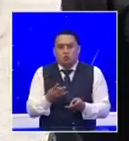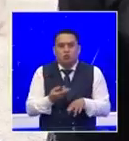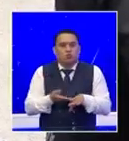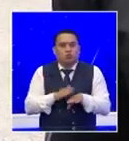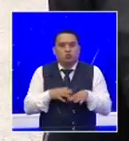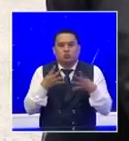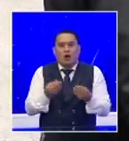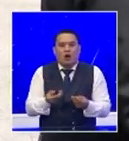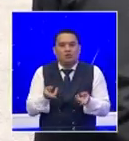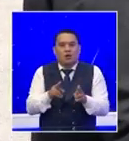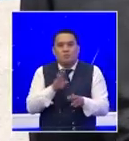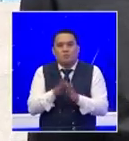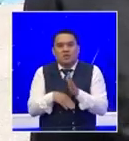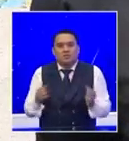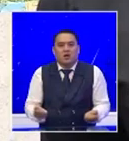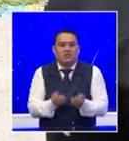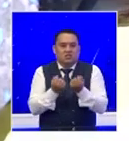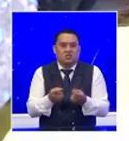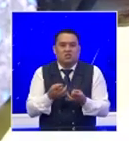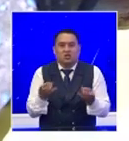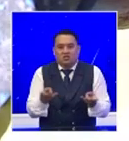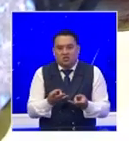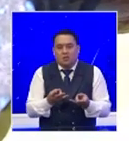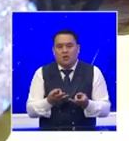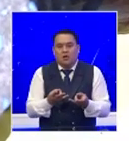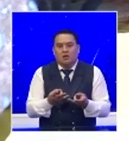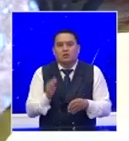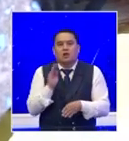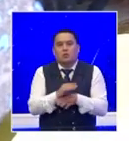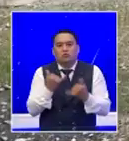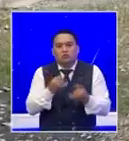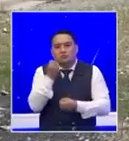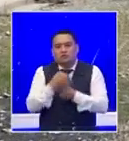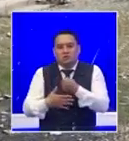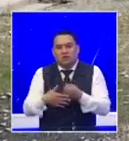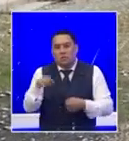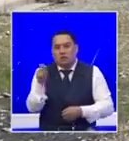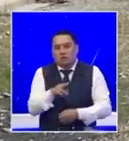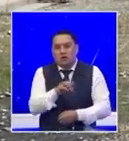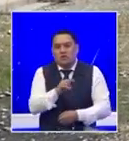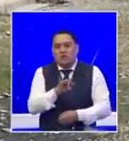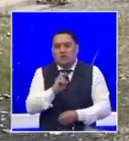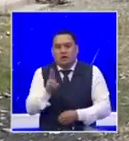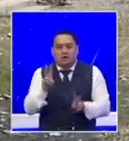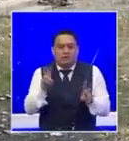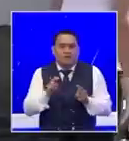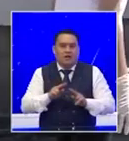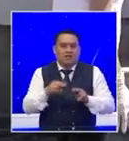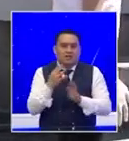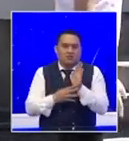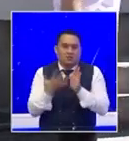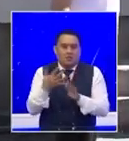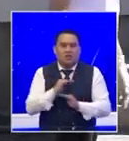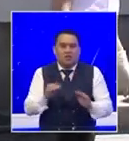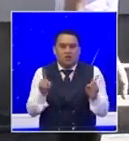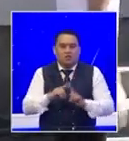трудный час не должен остаться без поддержки, отмечают волонтеры. Дополним, всего в центре дневного пребывания «Байтерек» воспитывается 95 детей